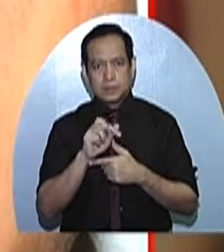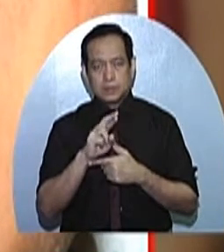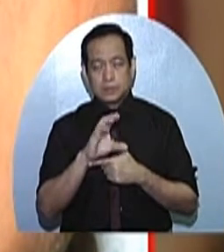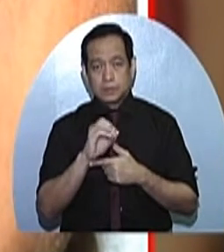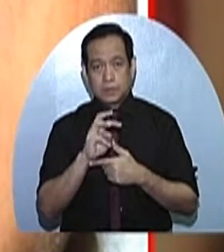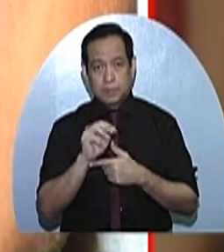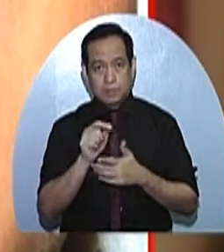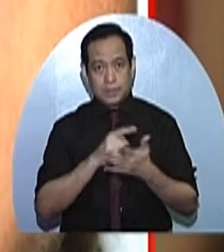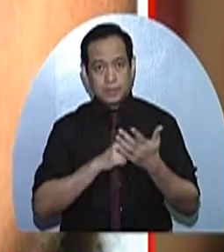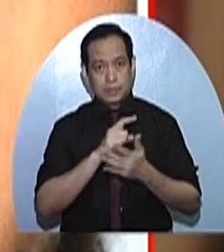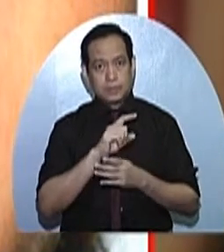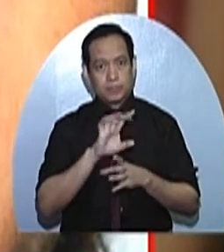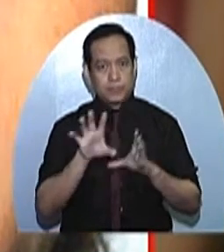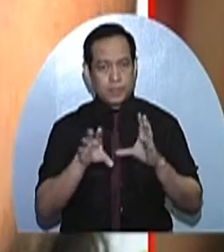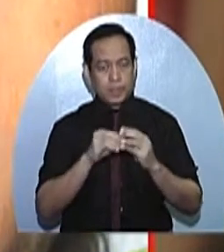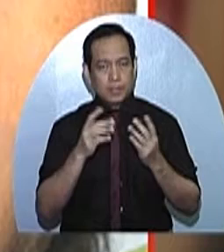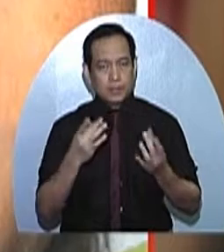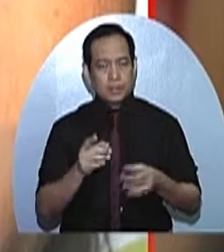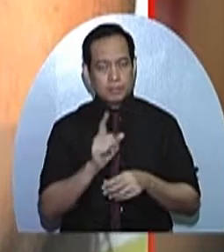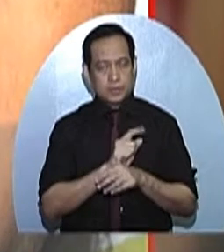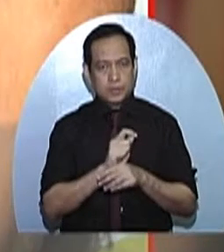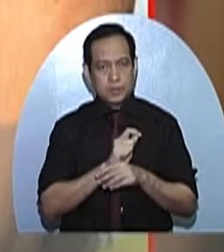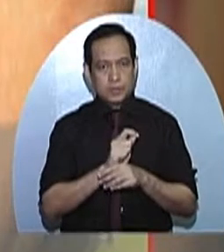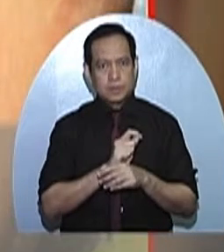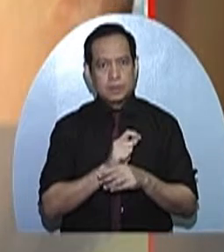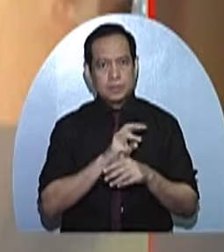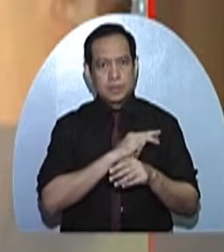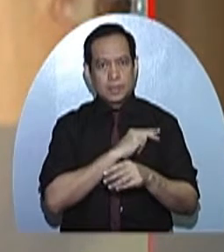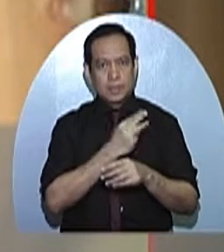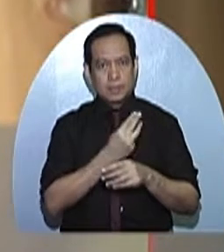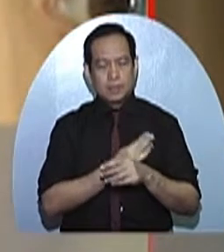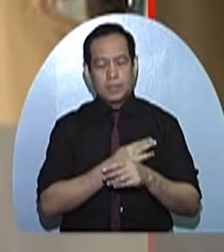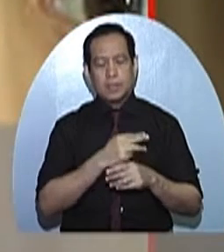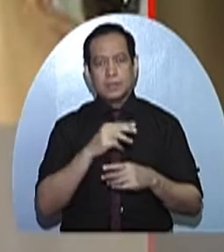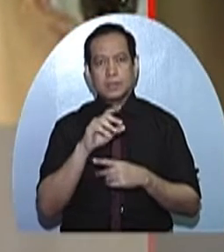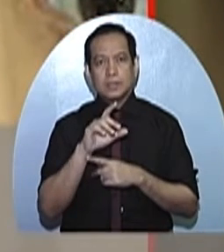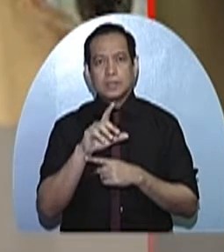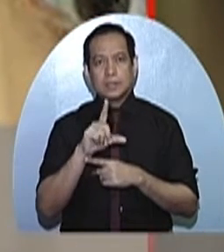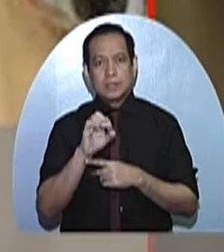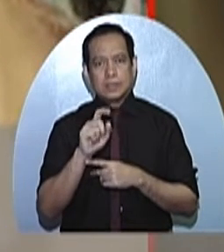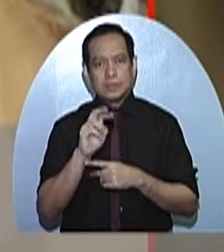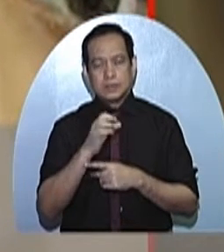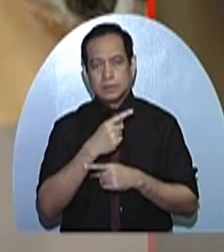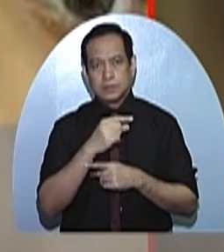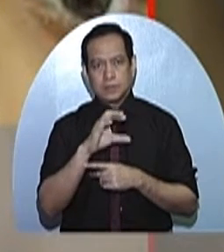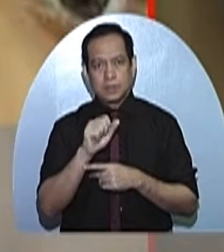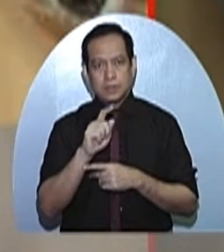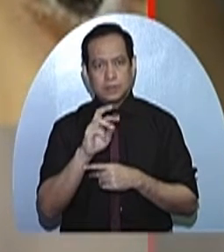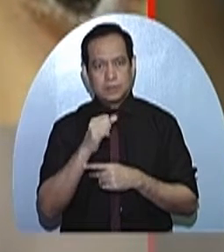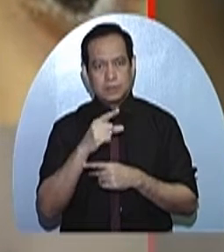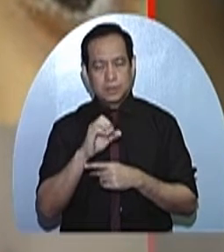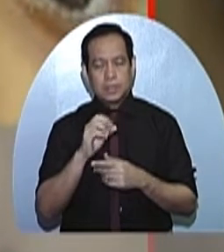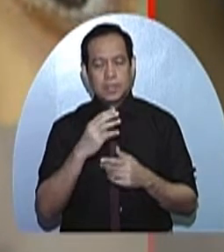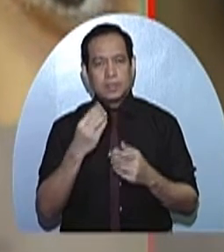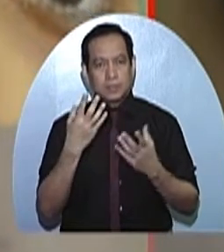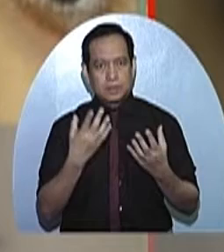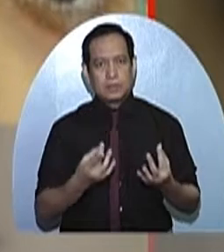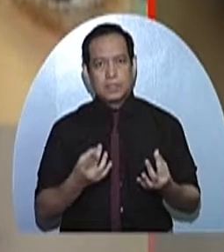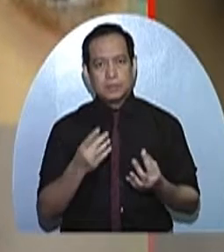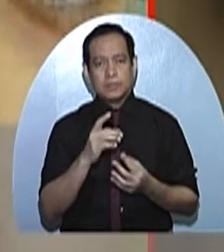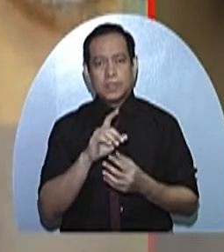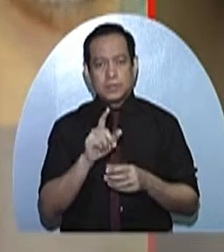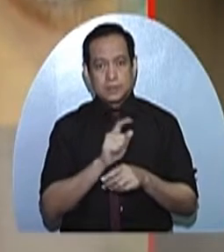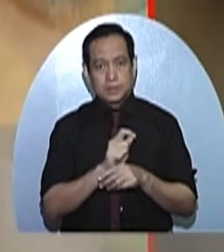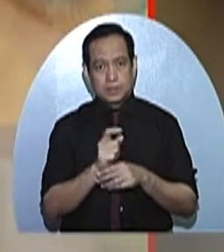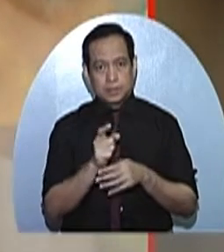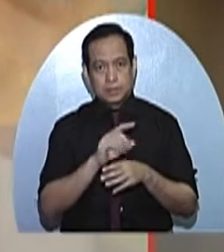rhabdomyosarcoma. Kasama sa soft tissues ang kalamnan, litid, cartilage at iba pang malalambot na tissue na